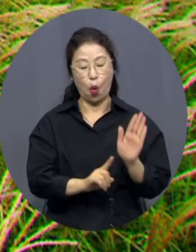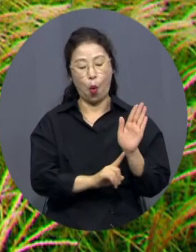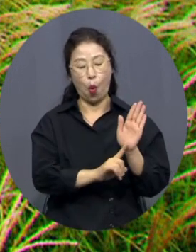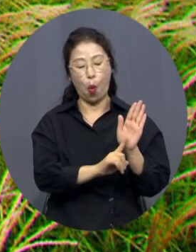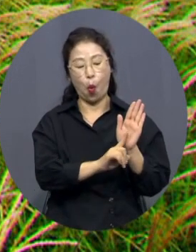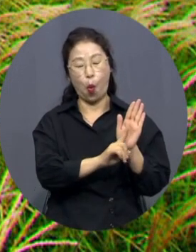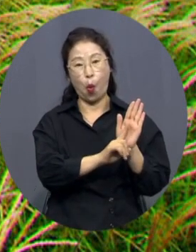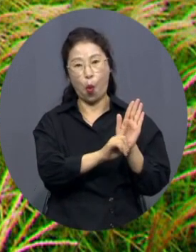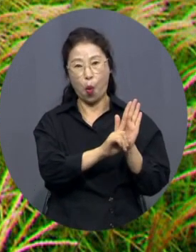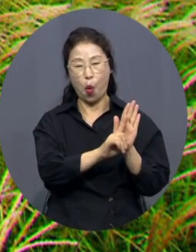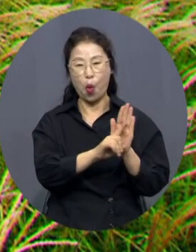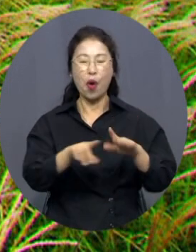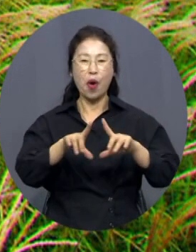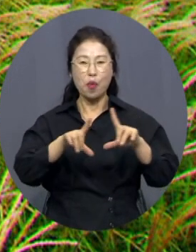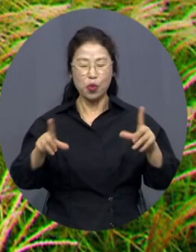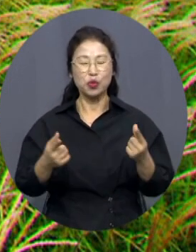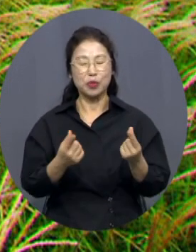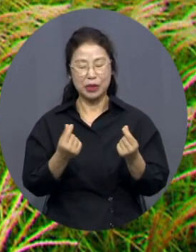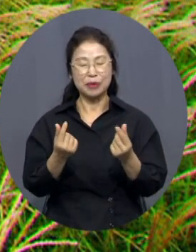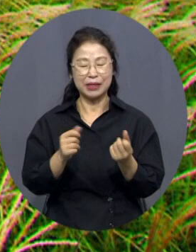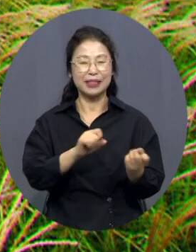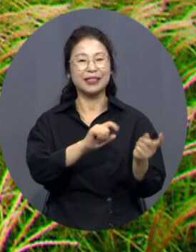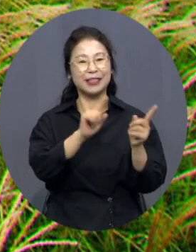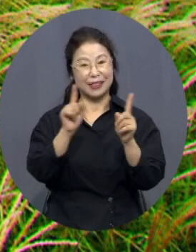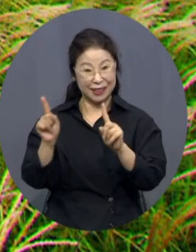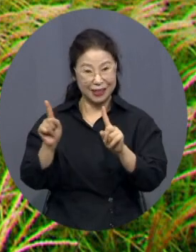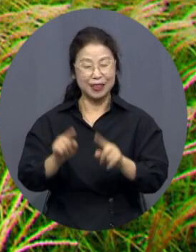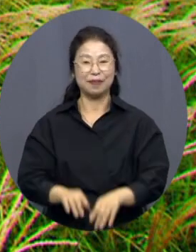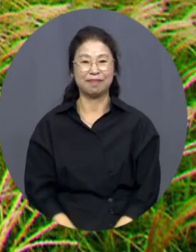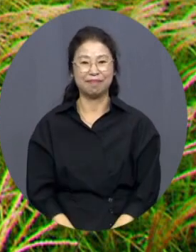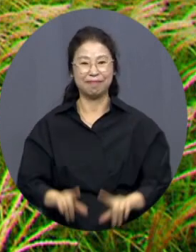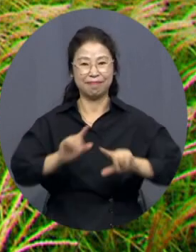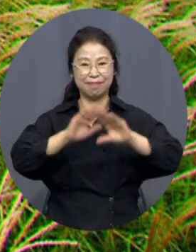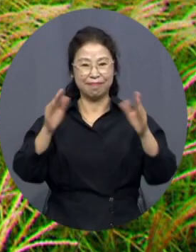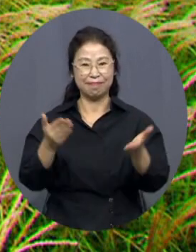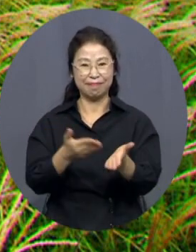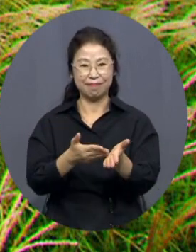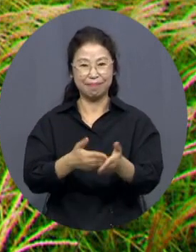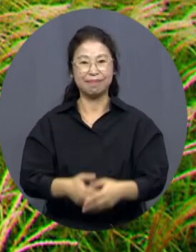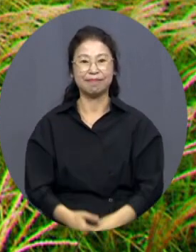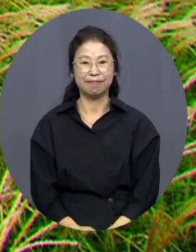새를 보이면서 예년 기온을 차차 회복하겠습니다 기상정보였습니다